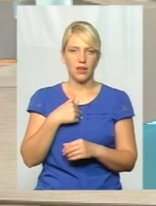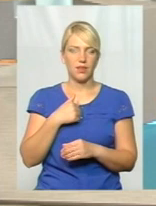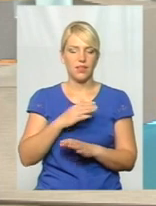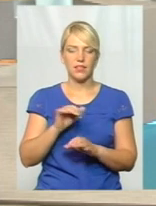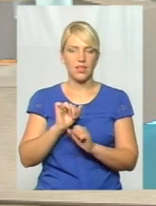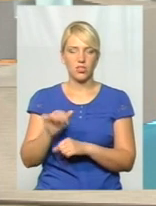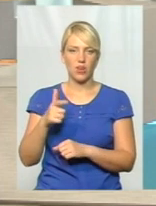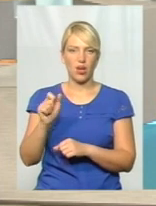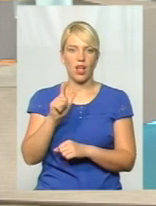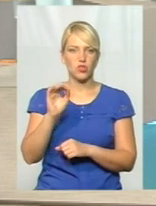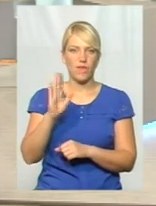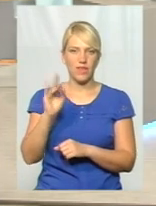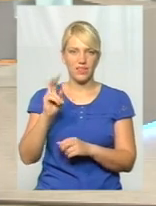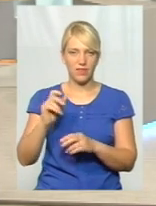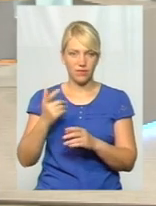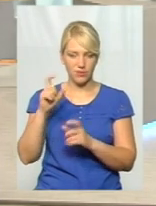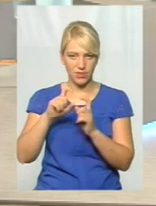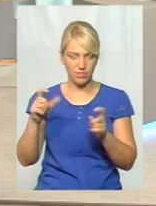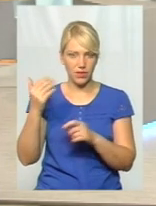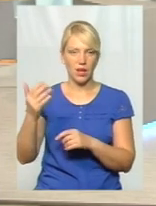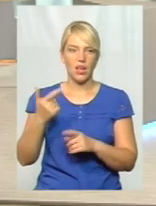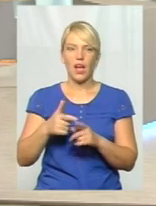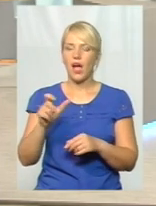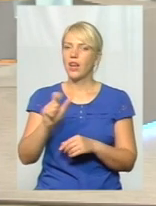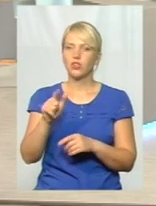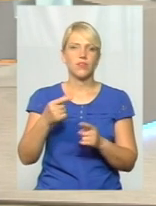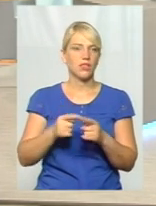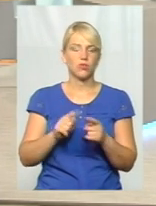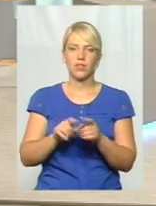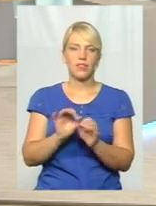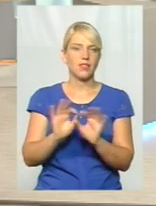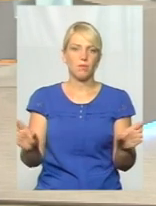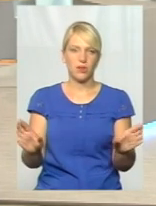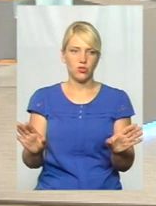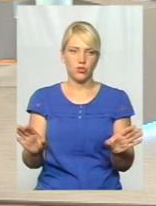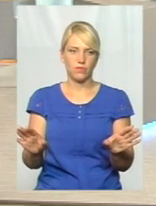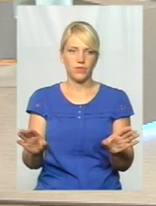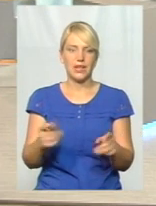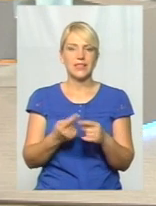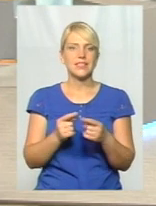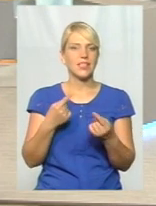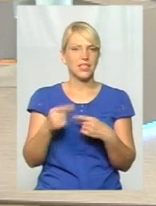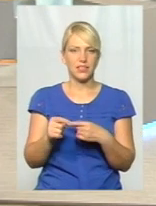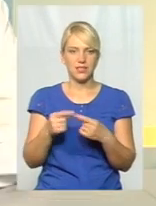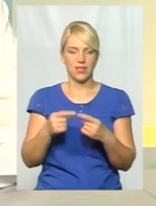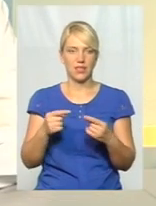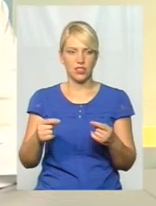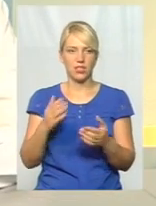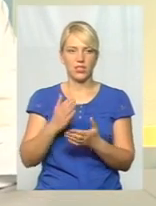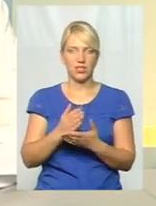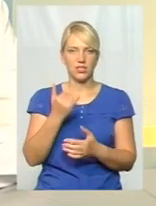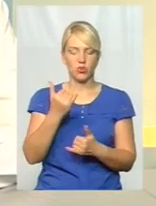захищаю газовиків, але скажу, що газовики в даному випадку тут ні при чому. Принаймні, НКРЄ, так сьогодні складається. Що... Це різні речі. Угу. Сьогодні є